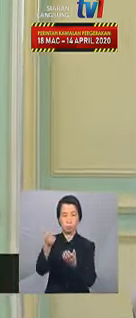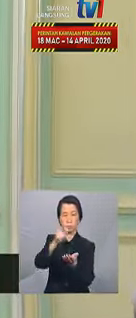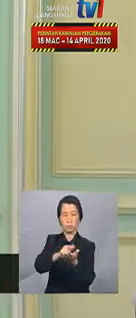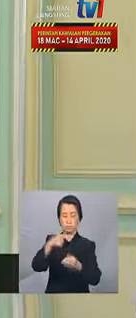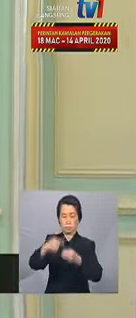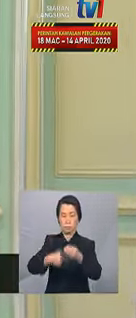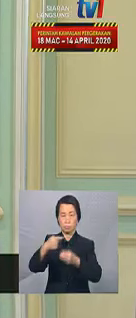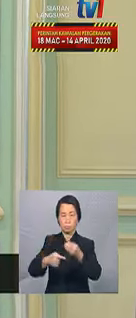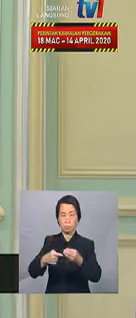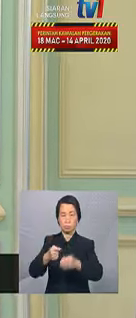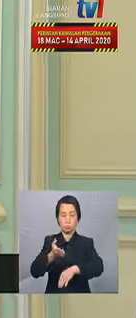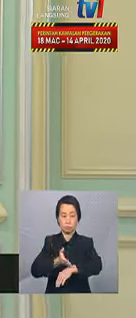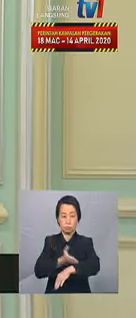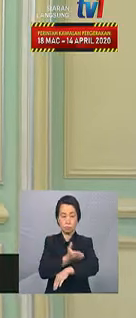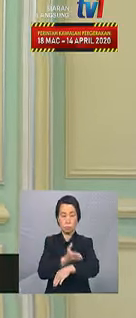tentang perkembangan terkini